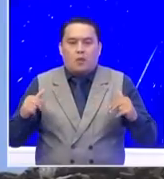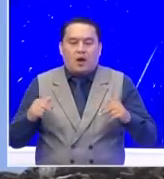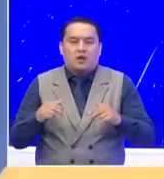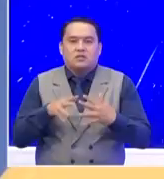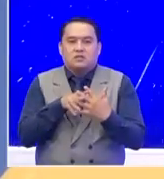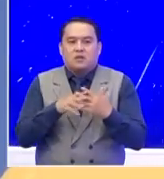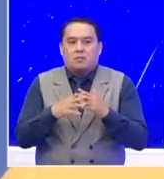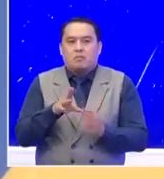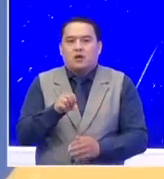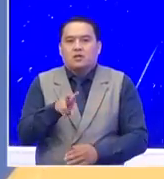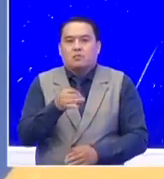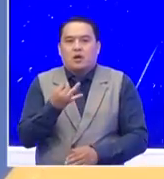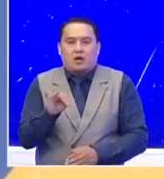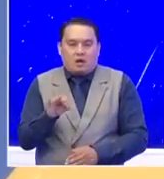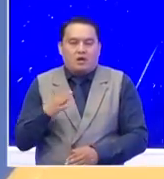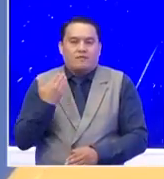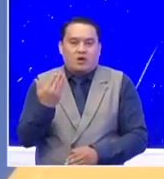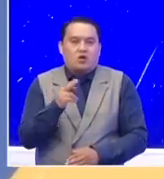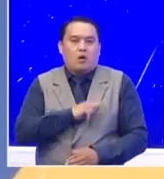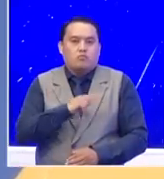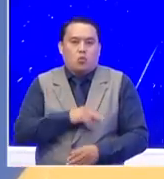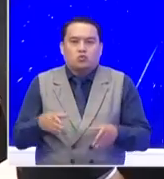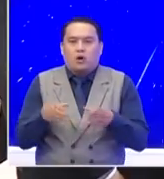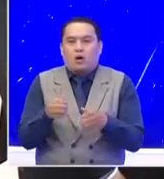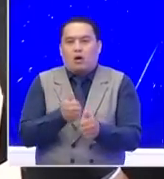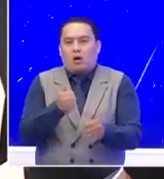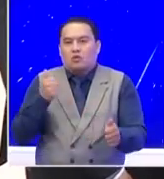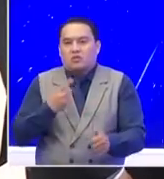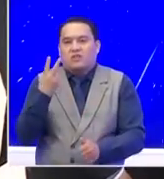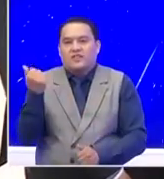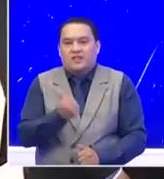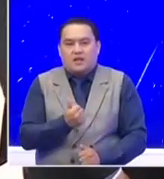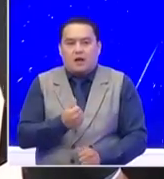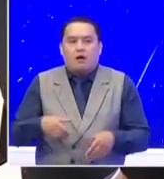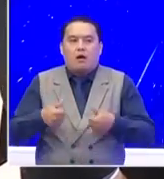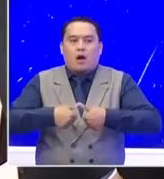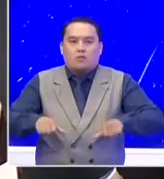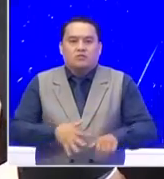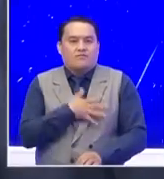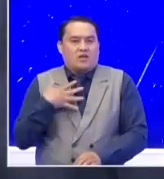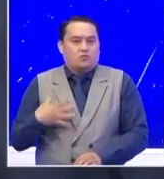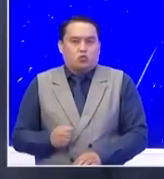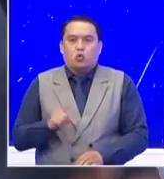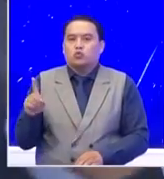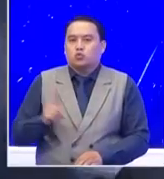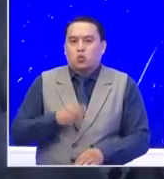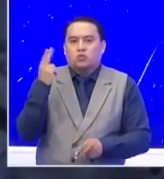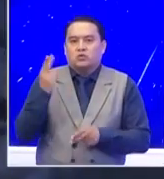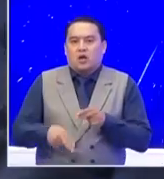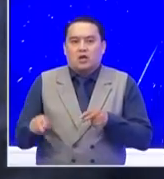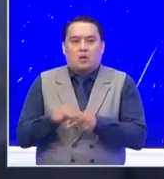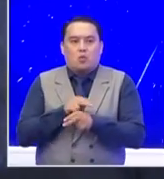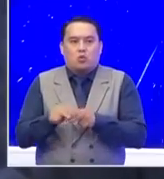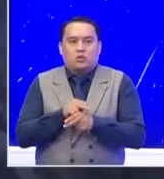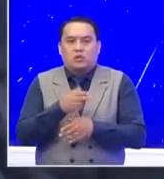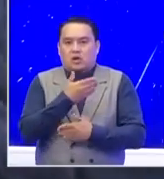селе Бахтыбай. По словам проверяющих, по темпу работ подрядчики отстают на 2 недели. Членов комиссии возмутило, что до сих пор не завершен демонтаж